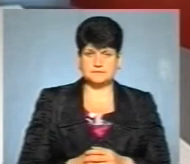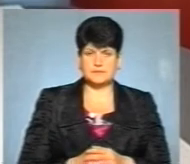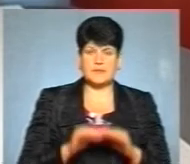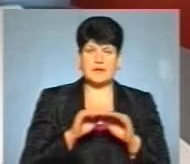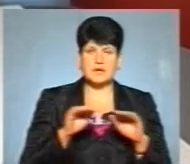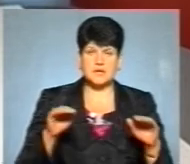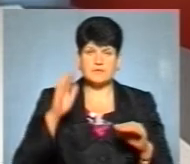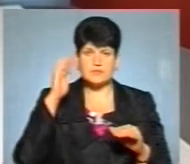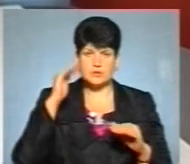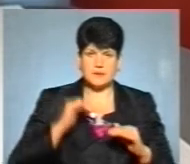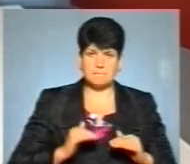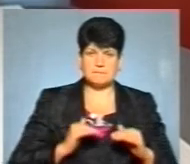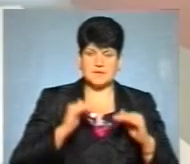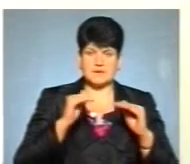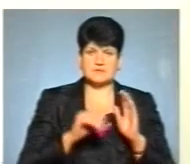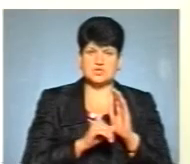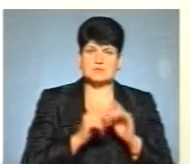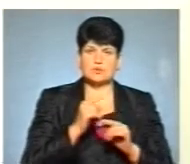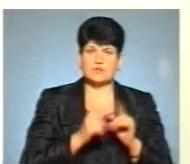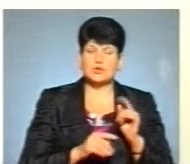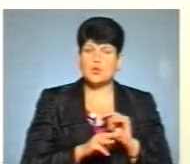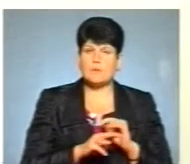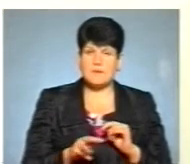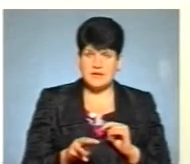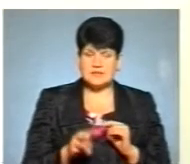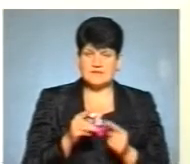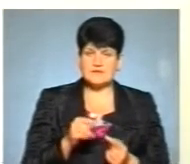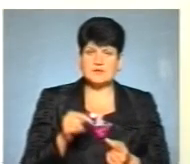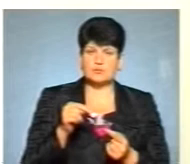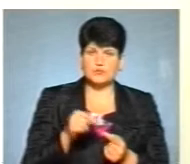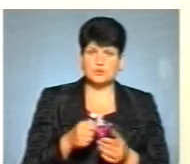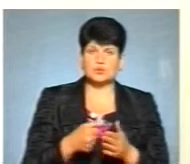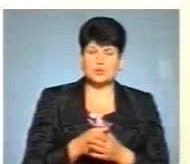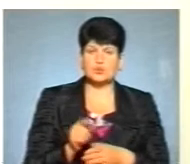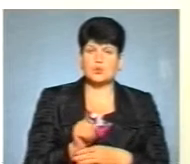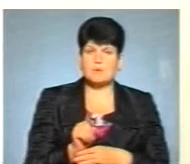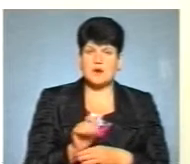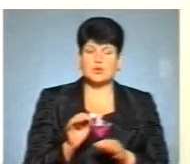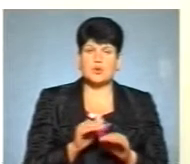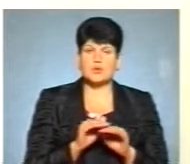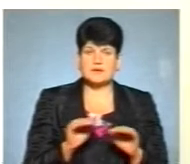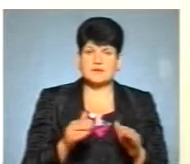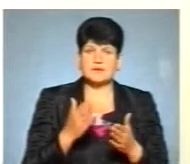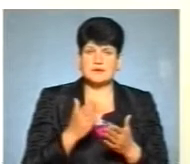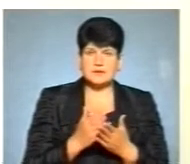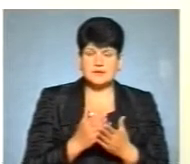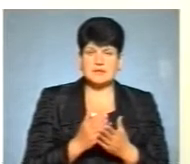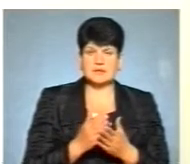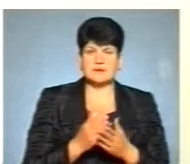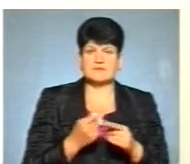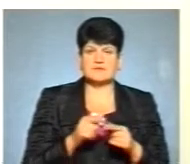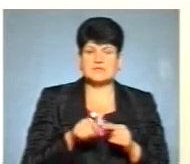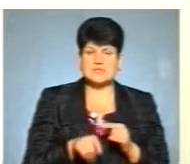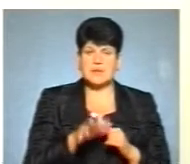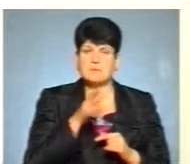Рівень води піднявся на 6,5 метрів, відповідно, до нормального рівня, який буває в такий межений період.